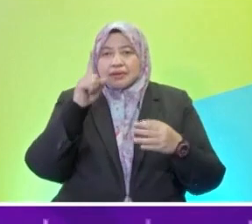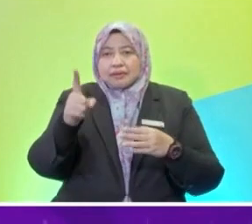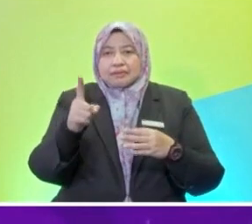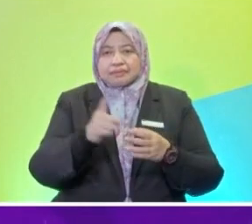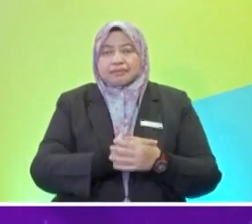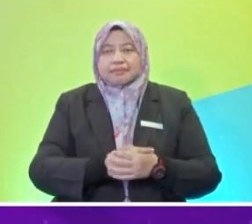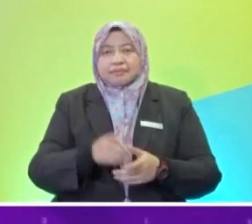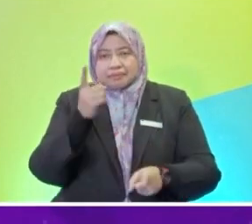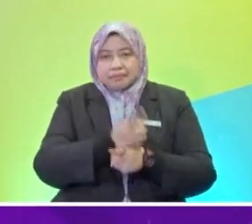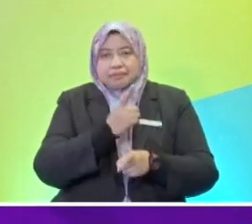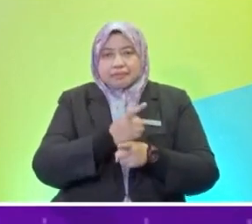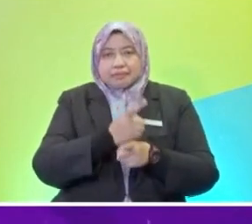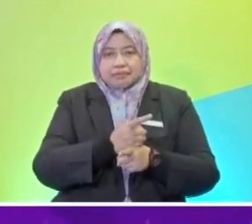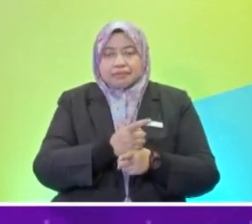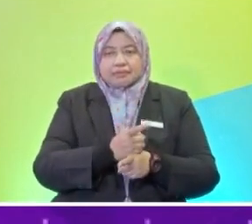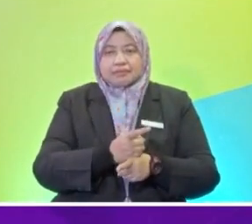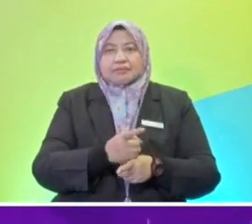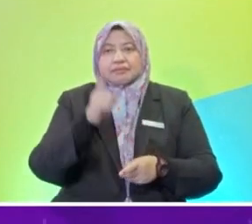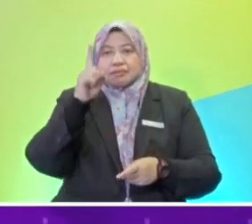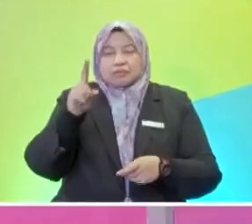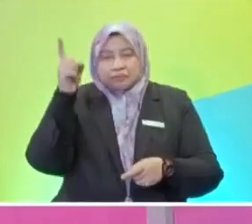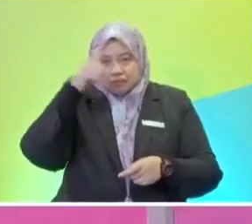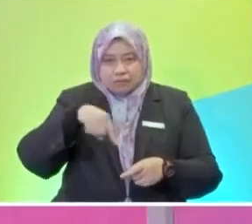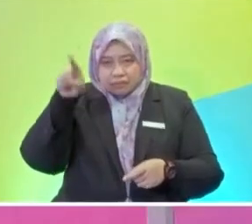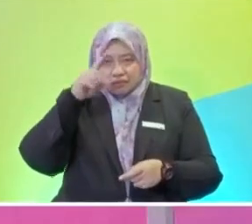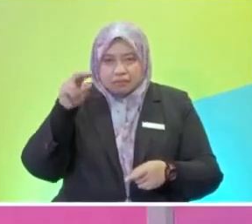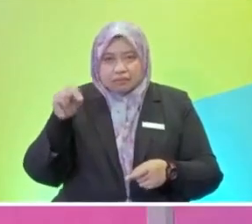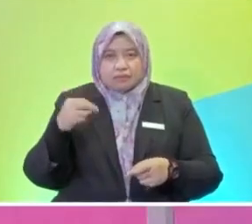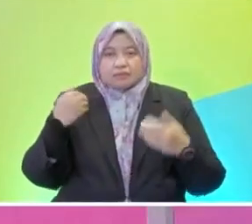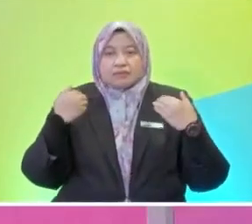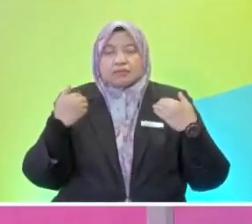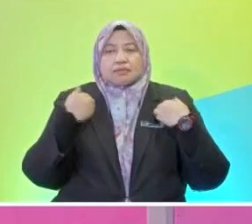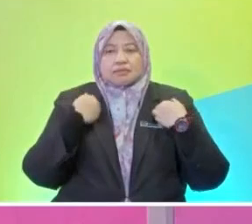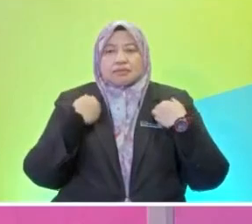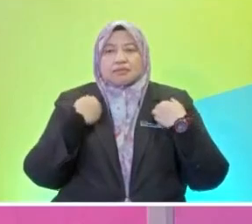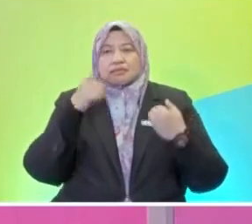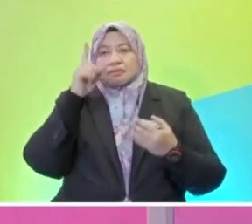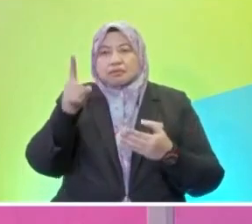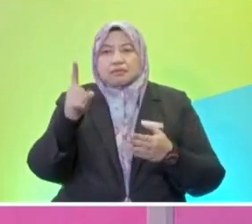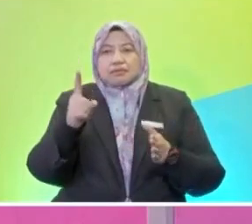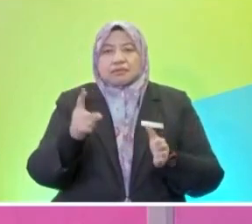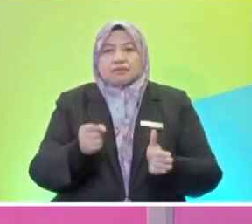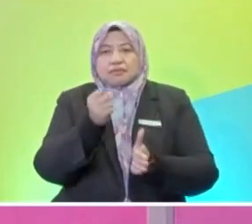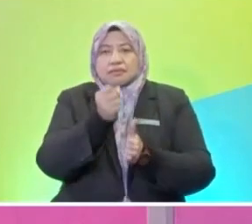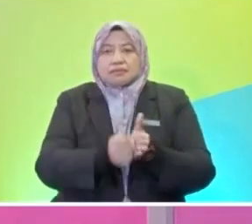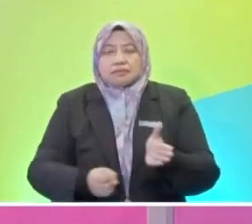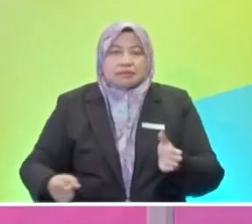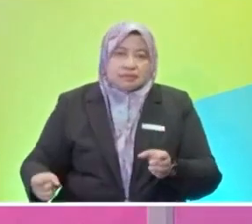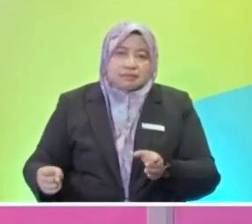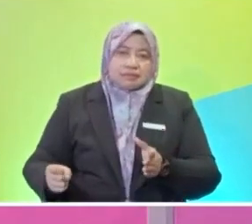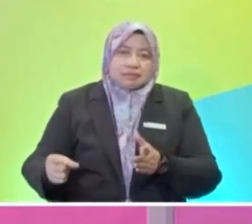ah betul untuk satu bulatan dianya mau punyai satu sisi